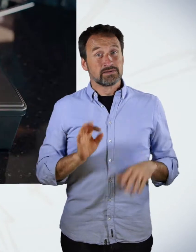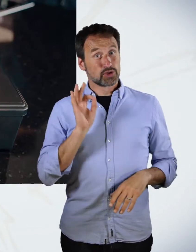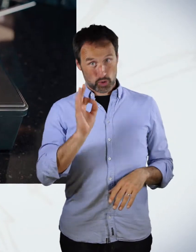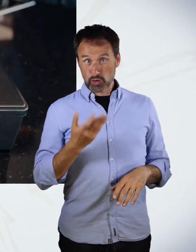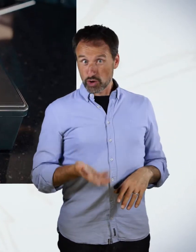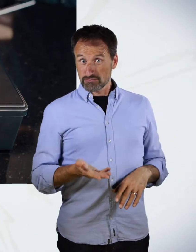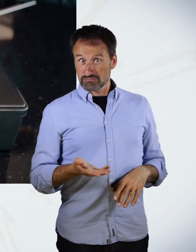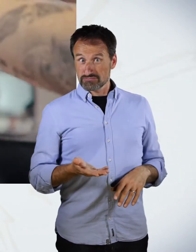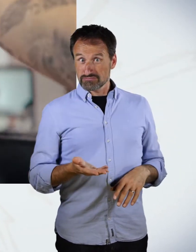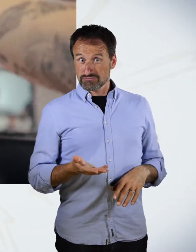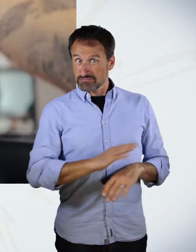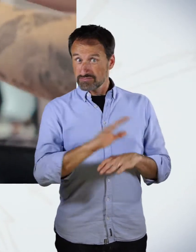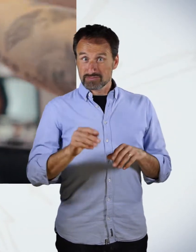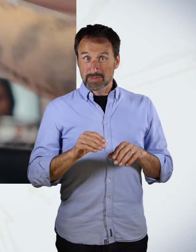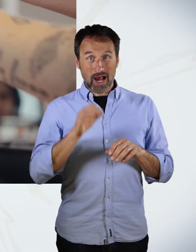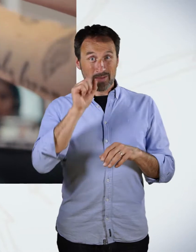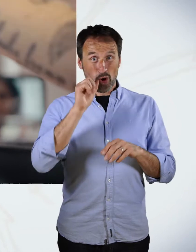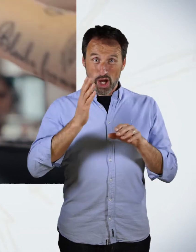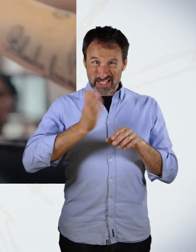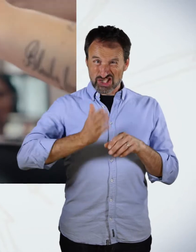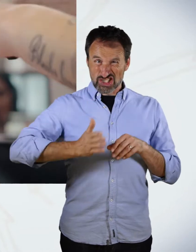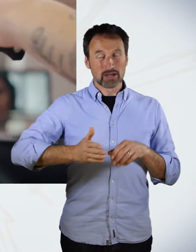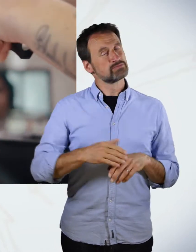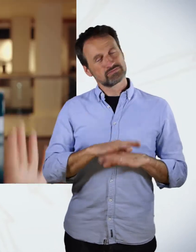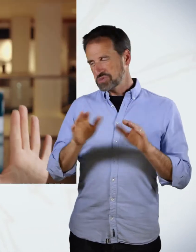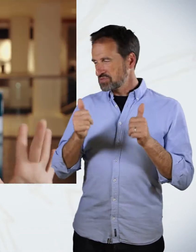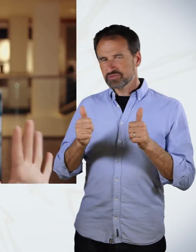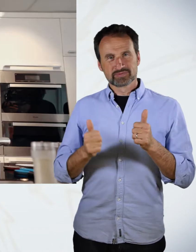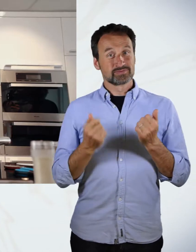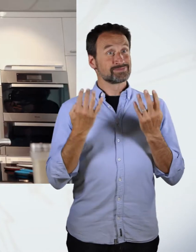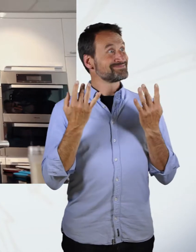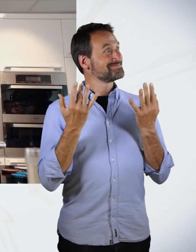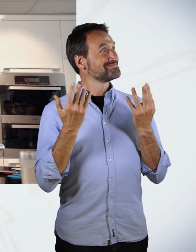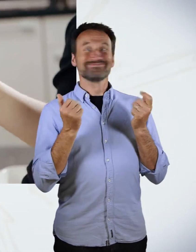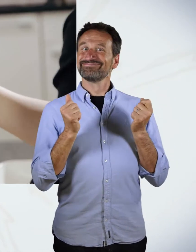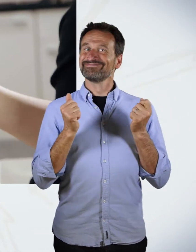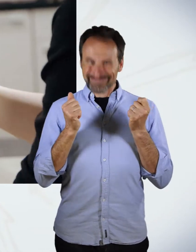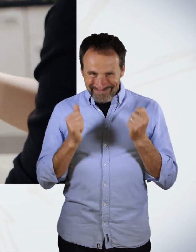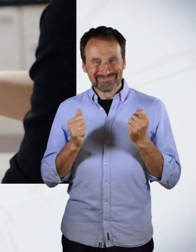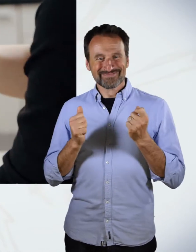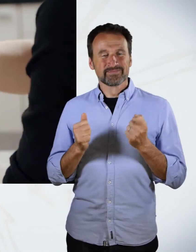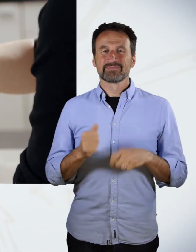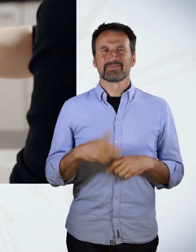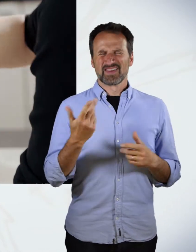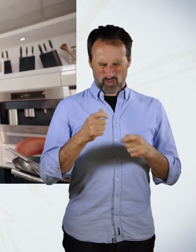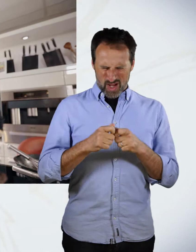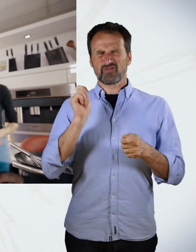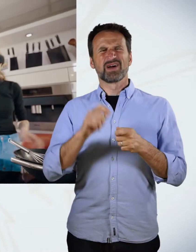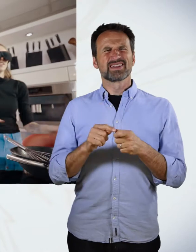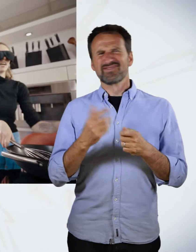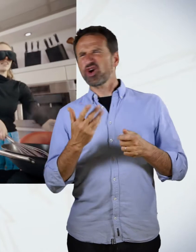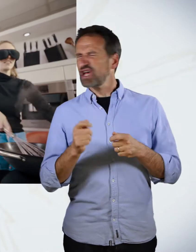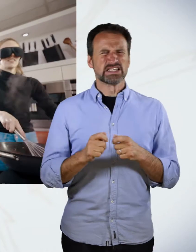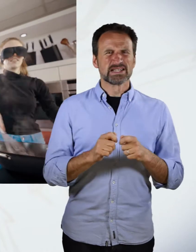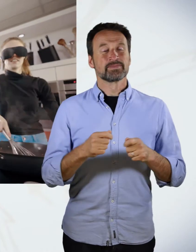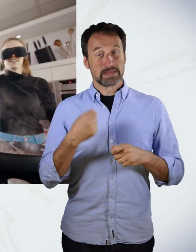Ist das so gut? Alle Möhrchen ab? Alle weg, mach mal auf der anderen Seite noch. Alle Finger sind noch dran. Wo ist denn dieser Aufmachimpel? Ich habe